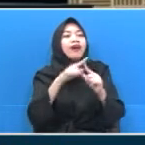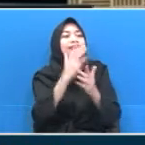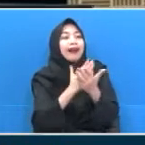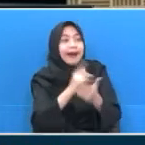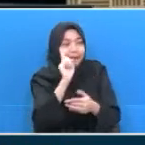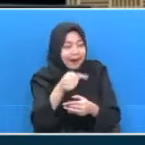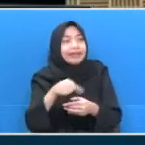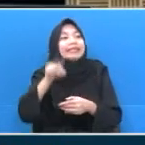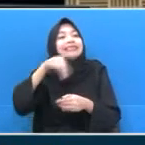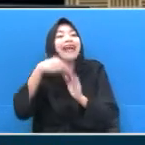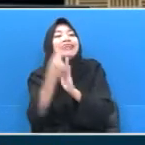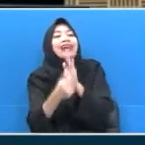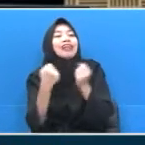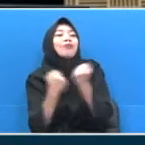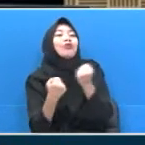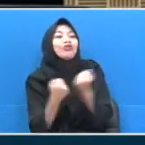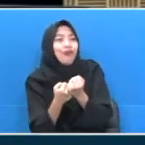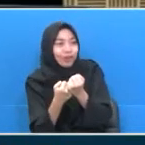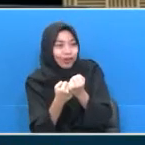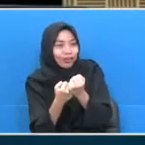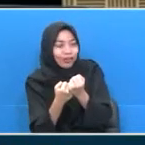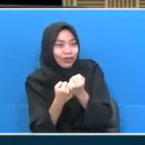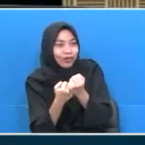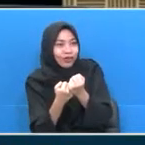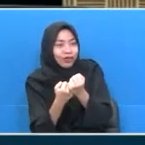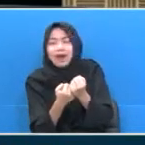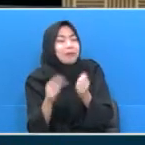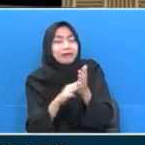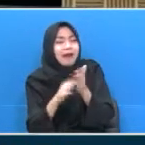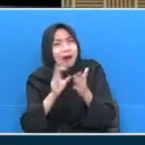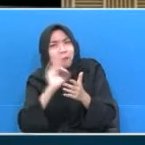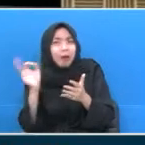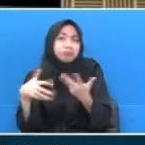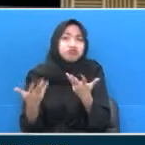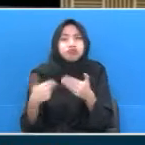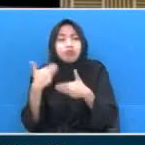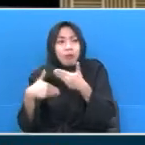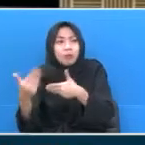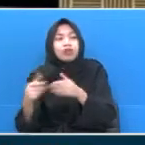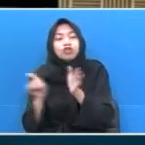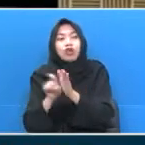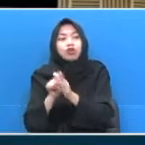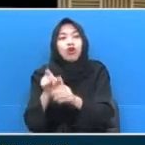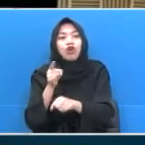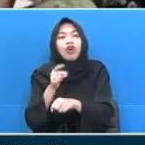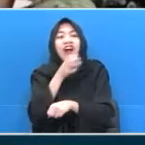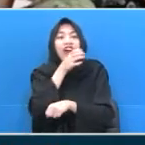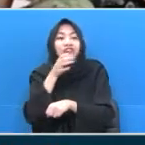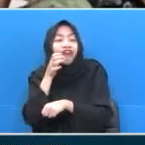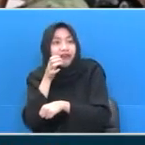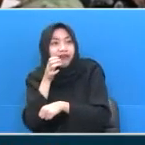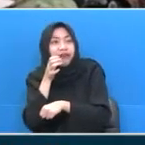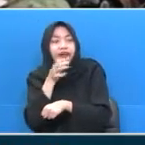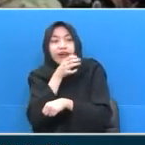ya Nah umumnya mahasiswa ini bertemu yang bersangkutan di apa namanya coffee shop tapi ternyata setelah